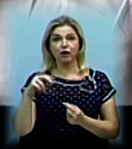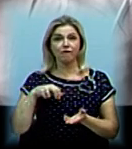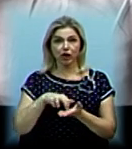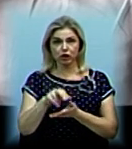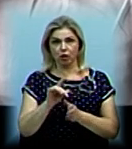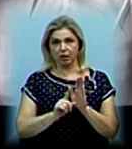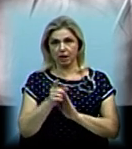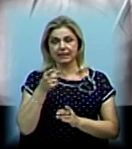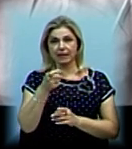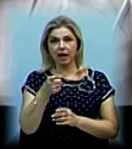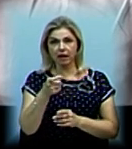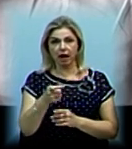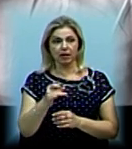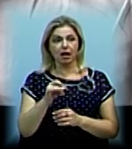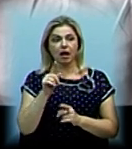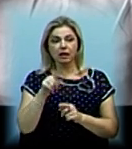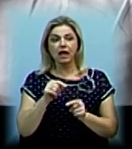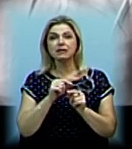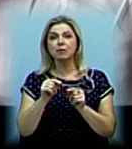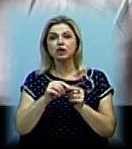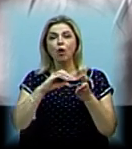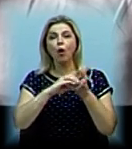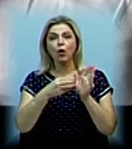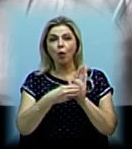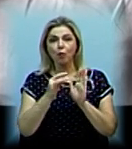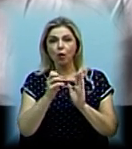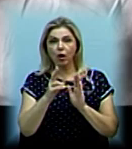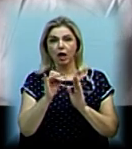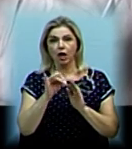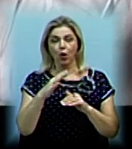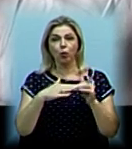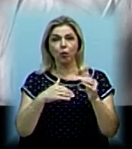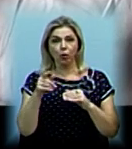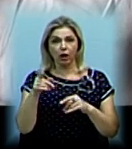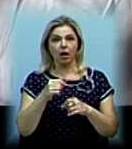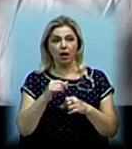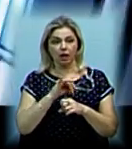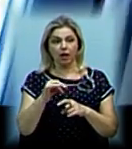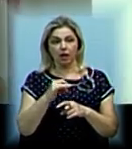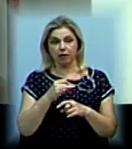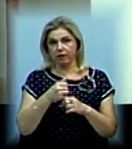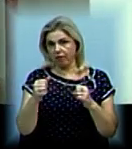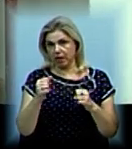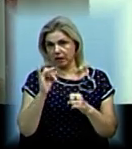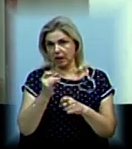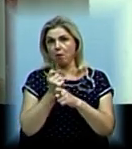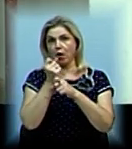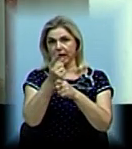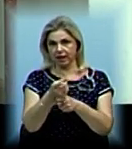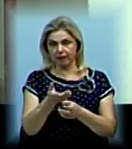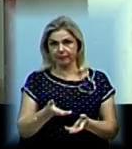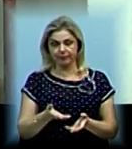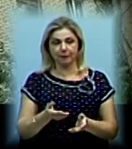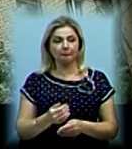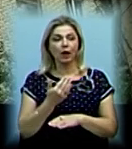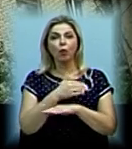чимось стріляти. Тепер спічечним коробком і потім нозі. У нього в руки зірвалося, на нас полетіли. У будинку на вулиці